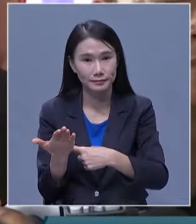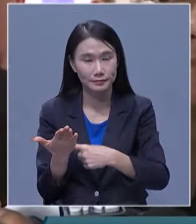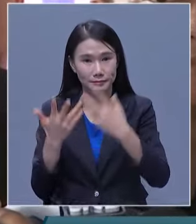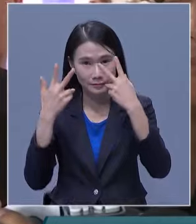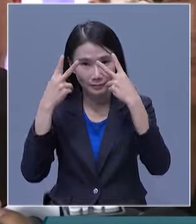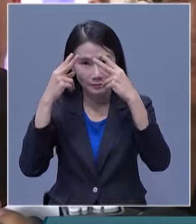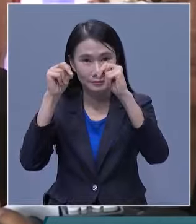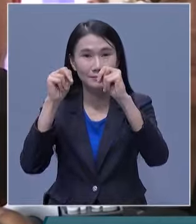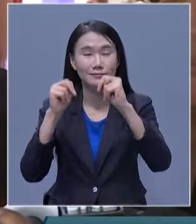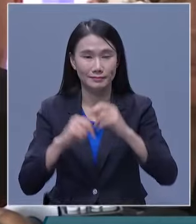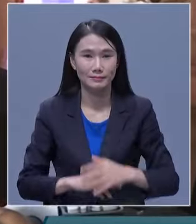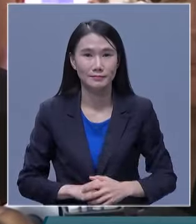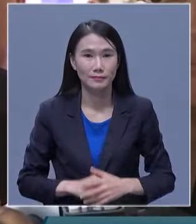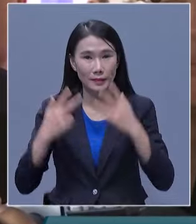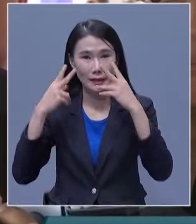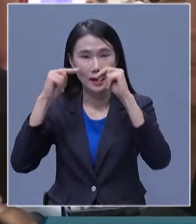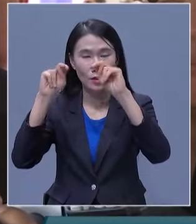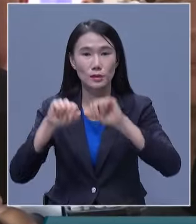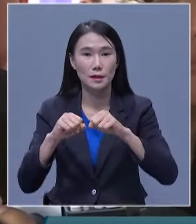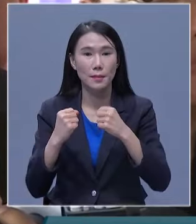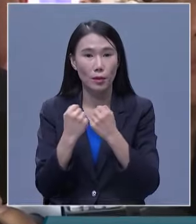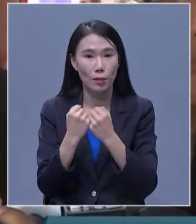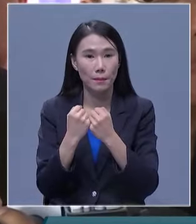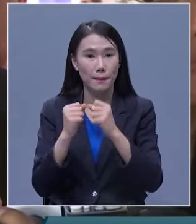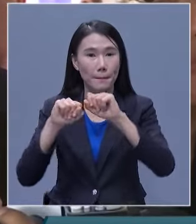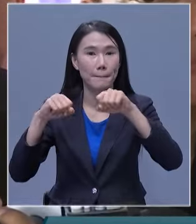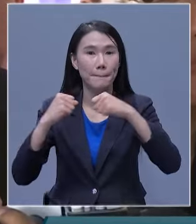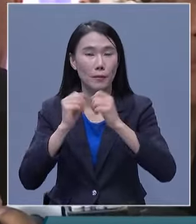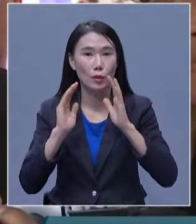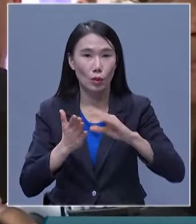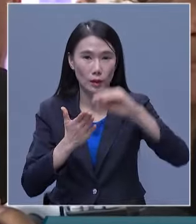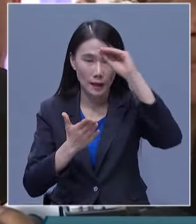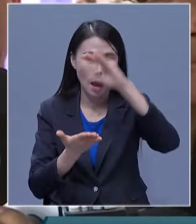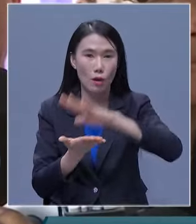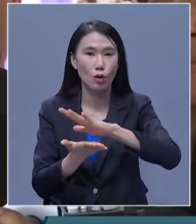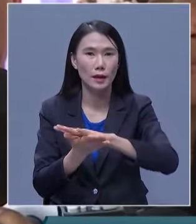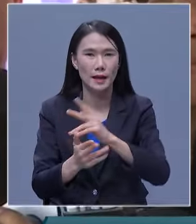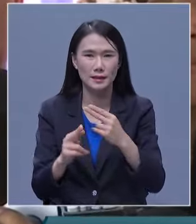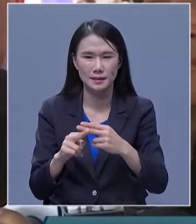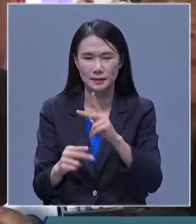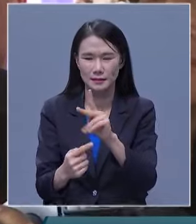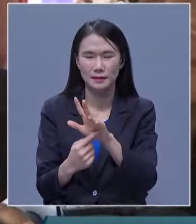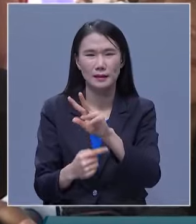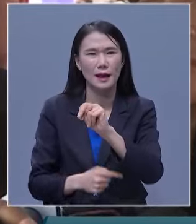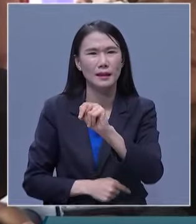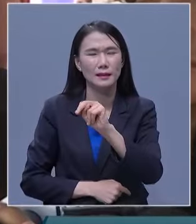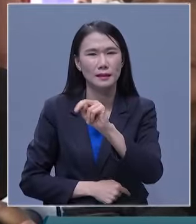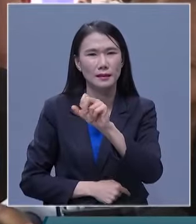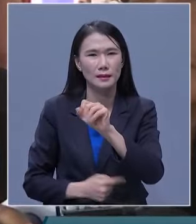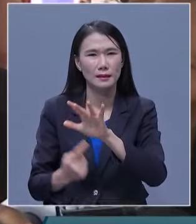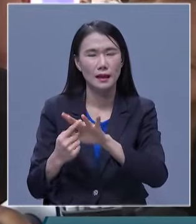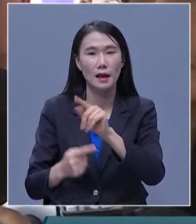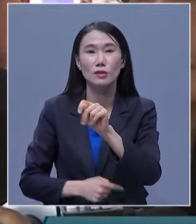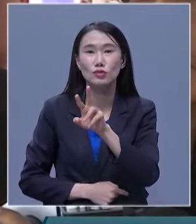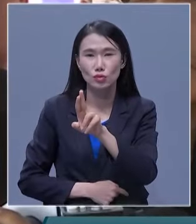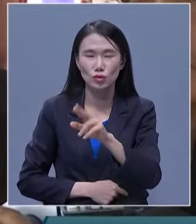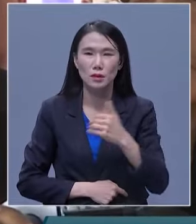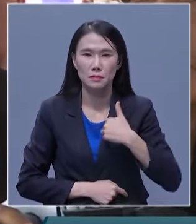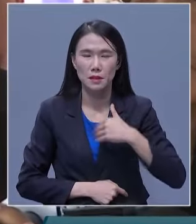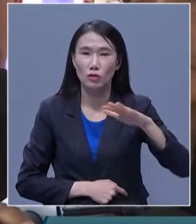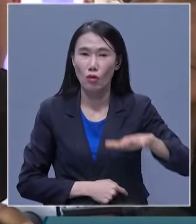กนะครับของสมาคมนักเรียนเก่าของการสู่ศึกษาอะไรก็น้องเราก็2คนนะครับก็เ